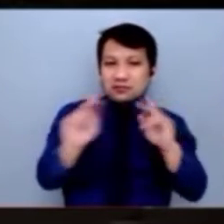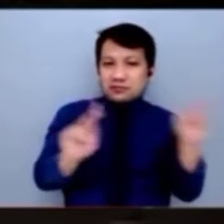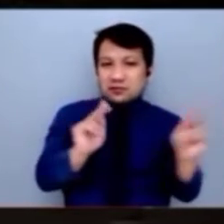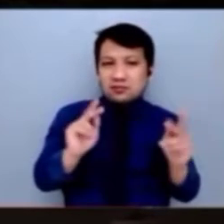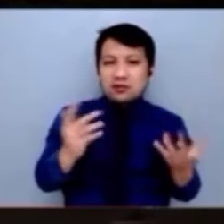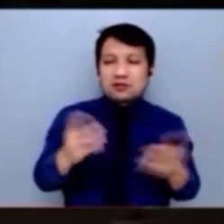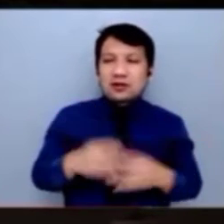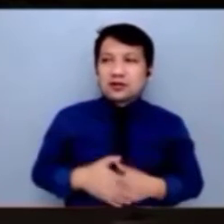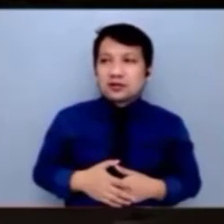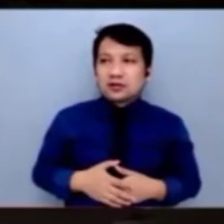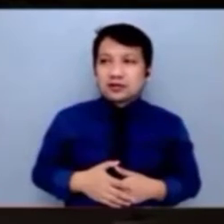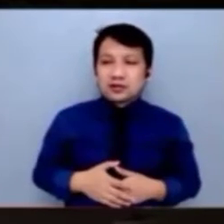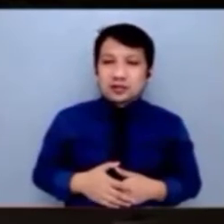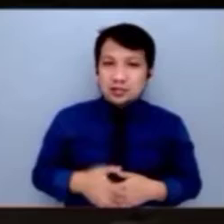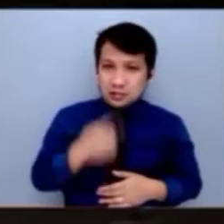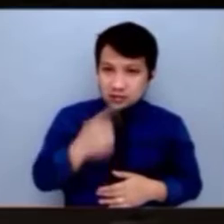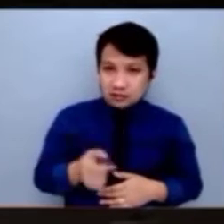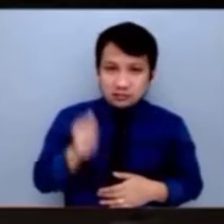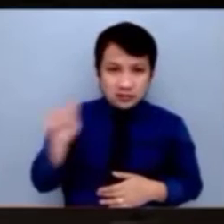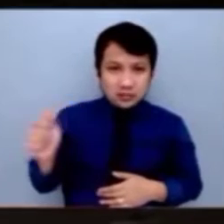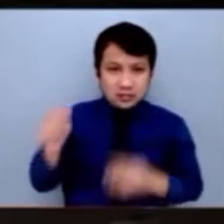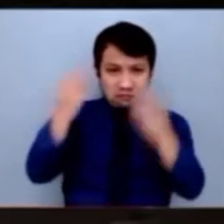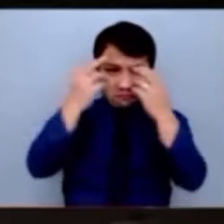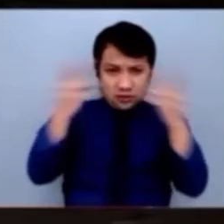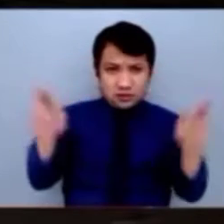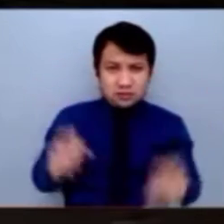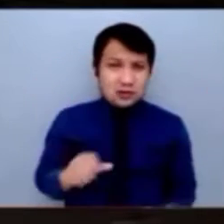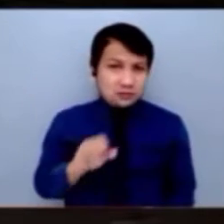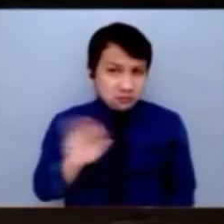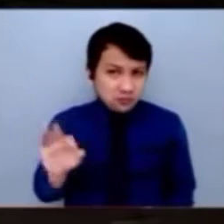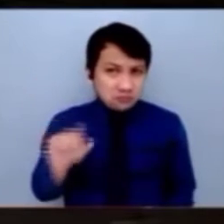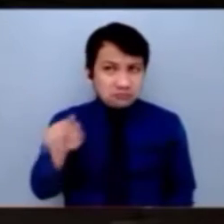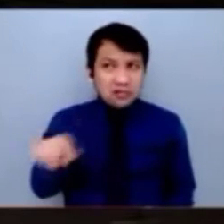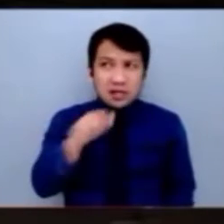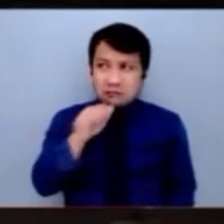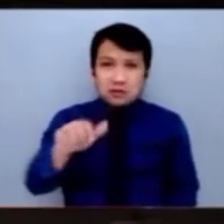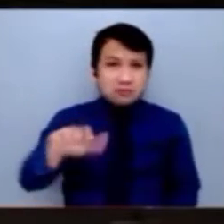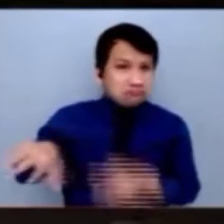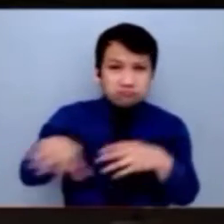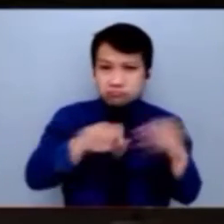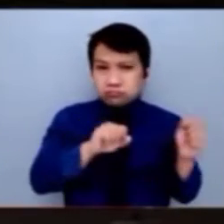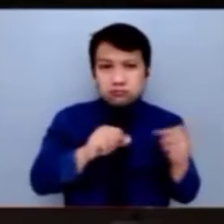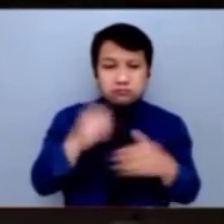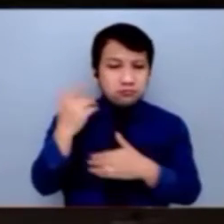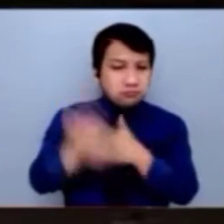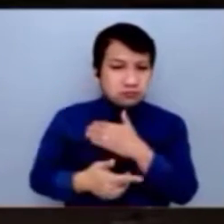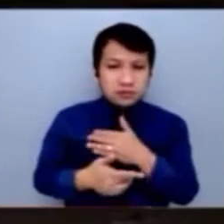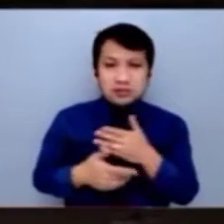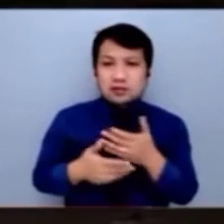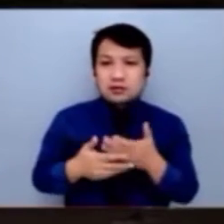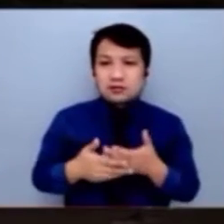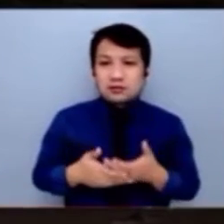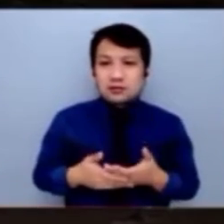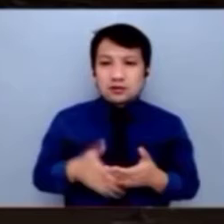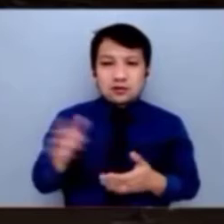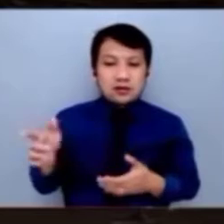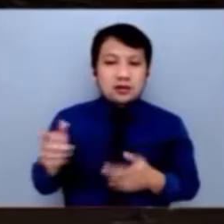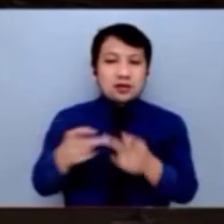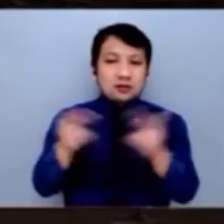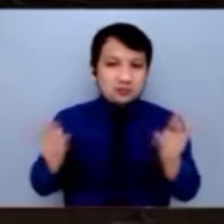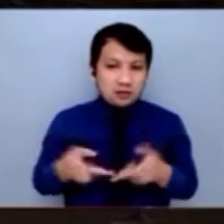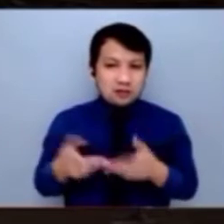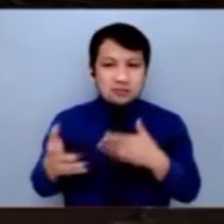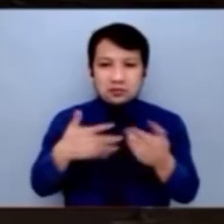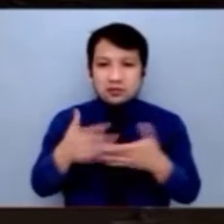ang pagsabi din naman ng alkalde, kung hindi doon talaga nila na-evacuate karamihan sa mga kanilang nasasakupan, baka mas marami